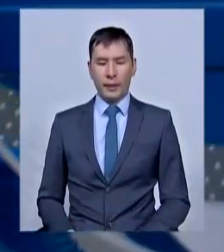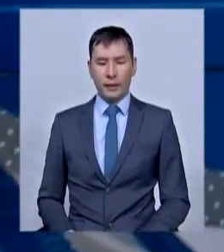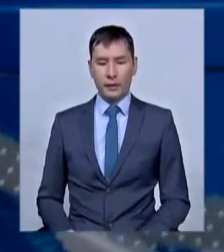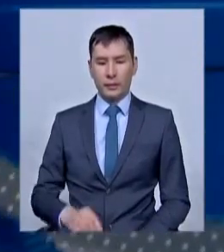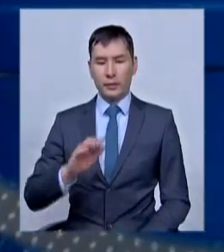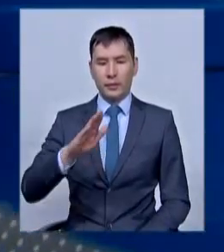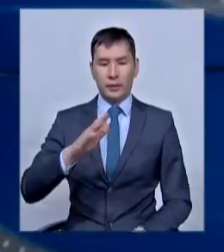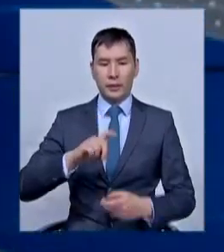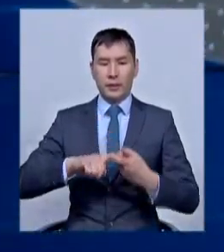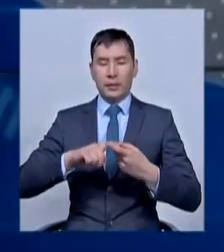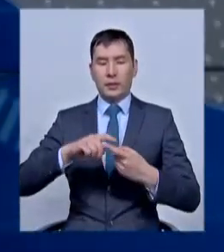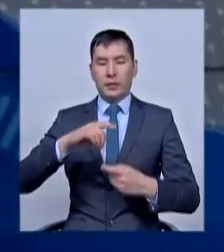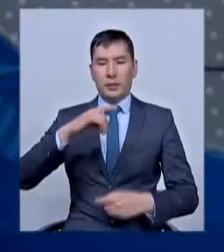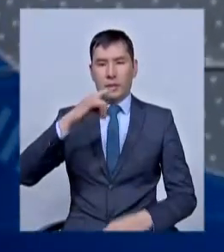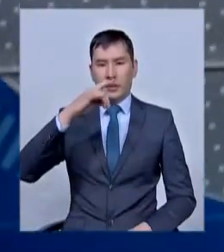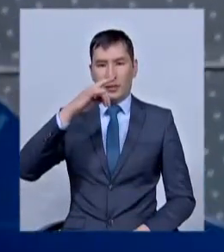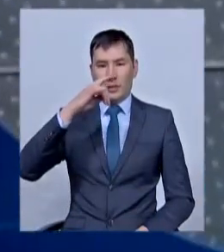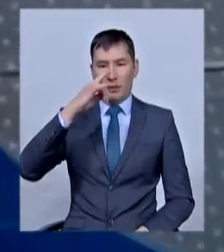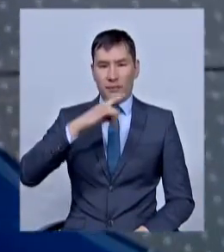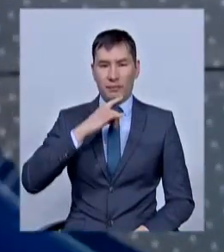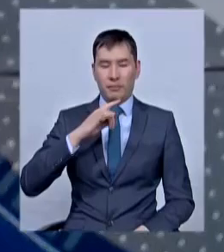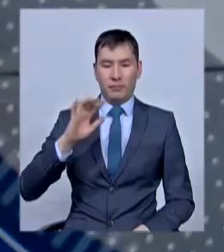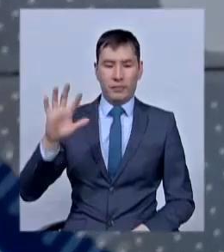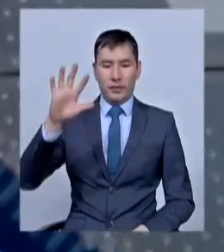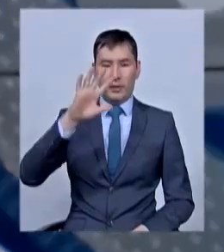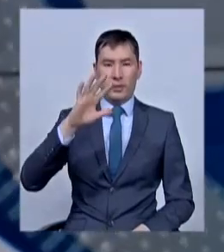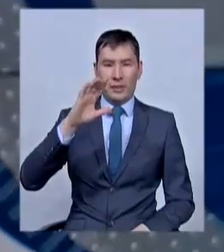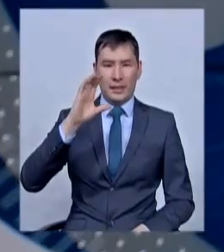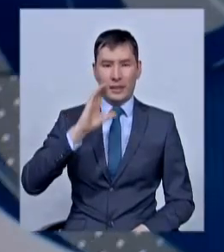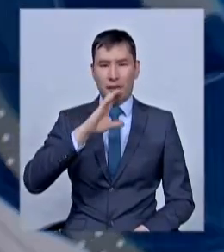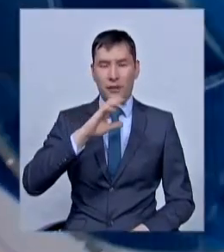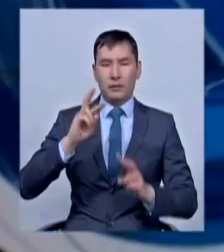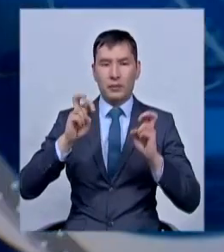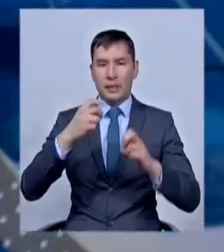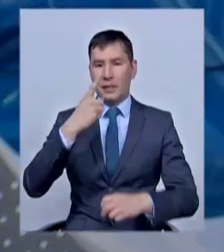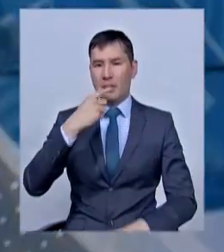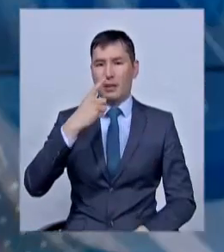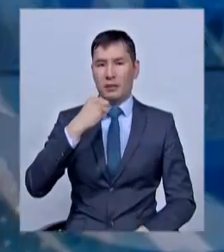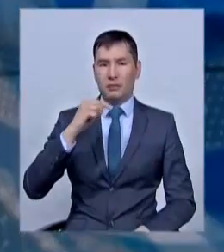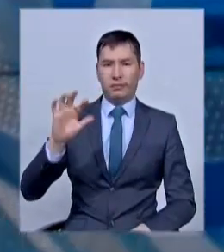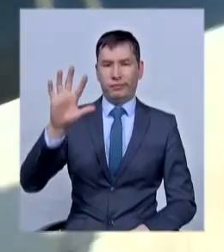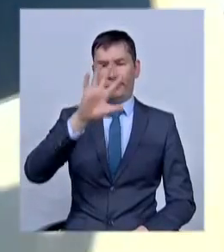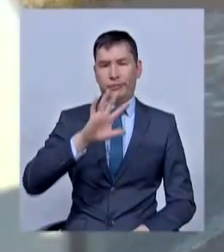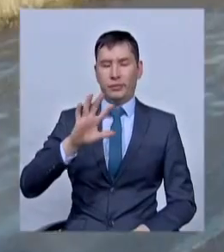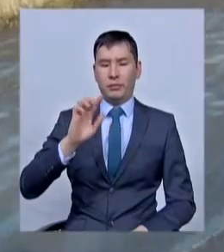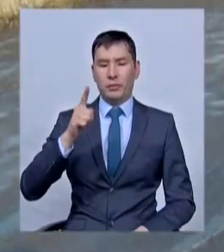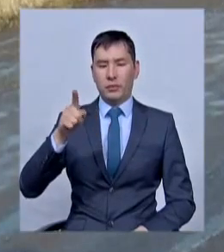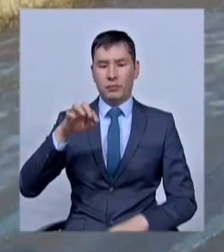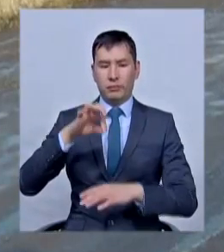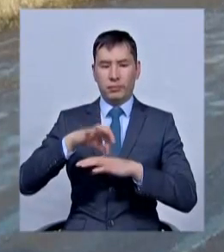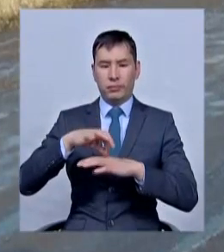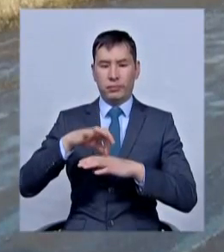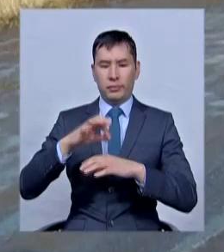Ал солтүстік Қазақстан облысы қызыл аймаққа кірді. Онда коронавирус жұқтырғандар саны күрт өсіп кетті.